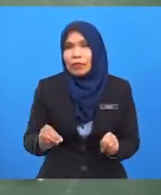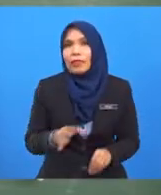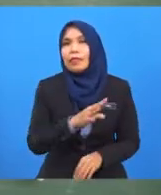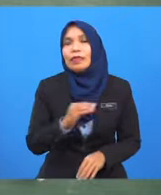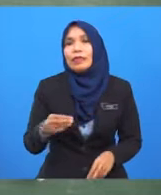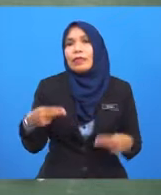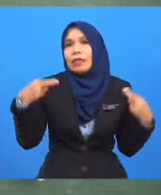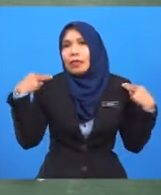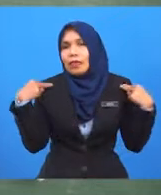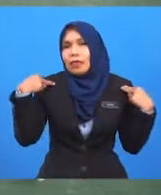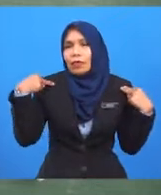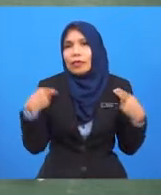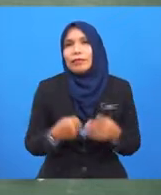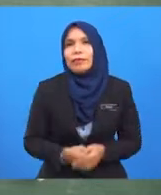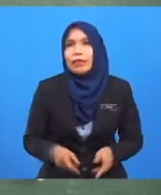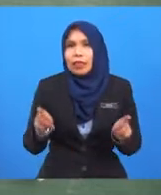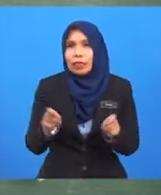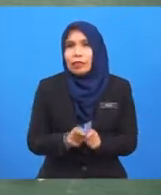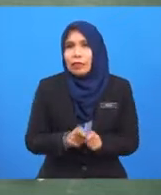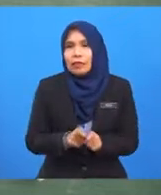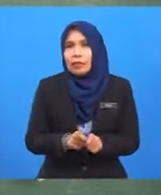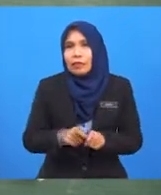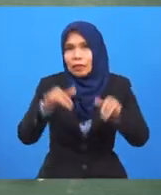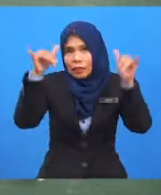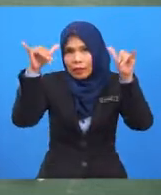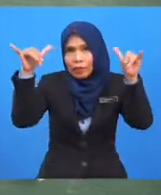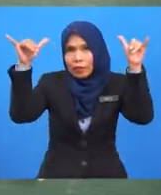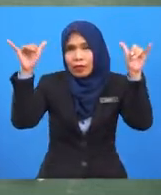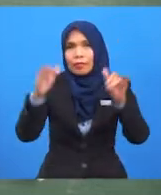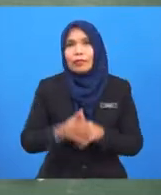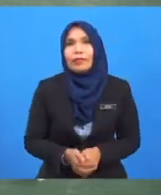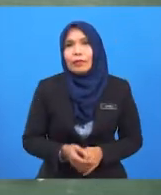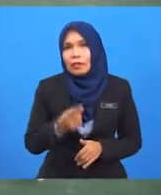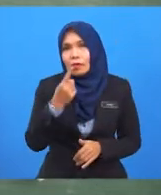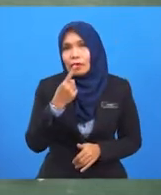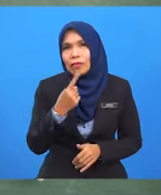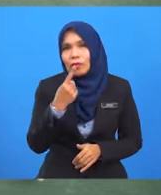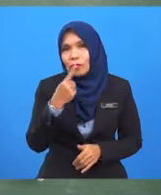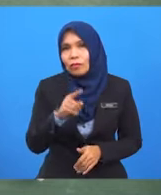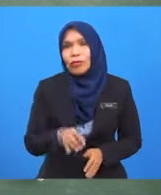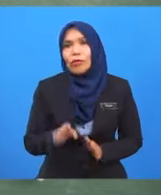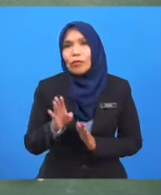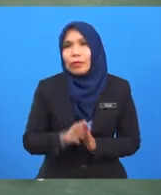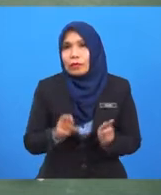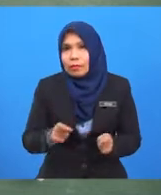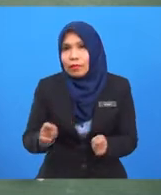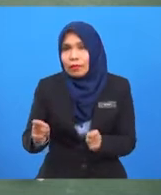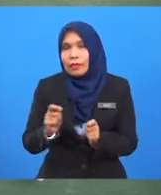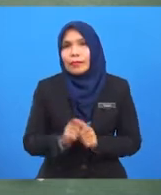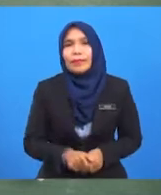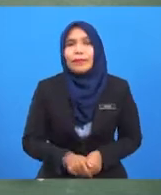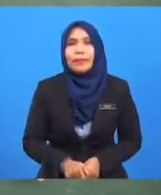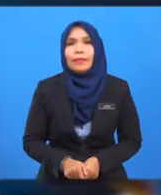ternakan seperti kerbau untuk tujuan pertanian sawah padi.